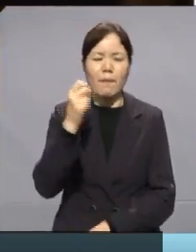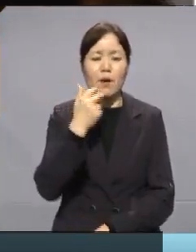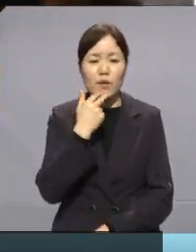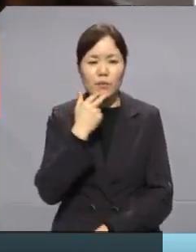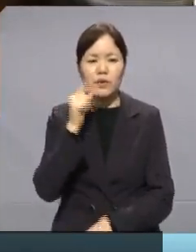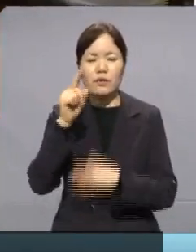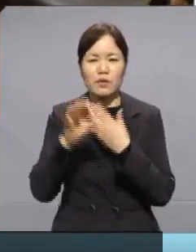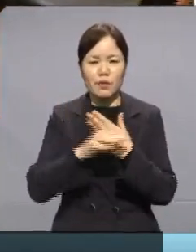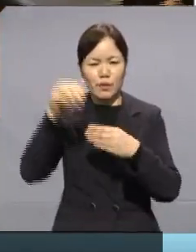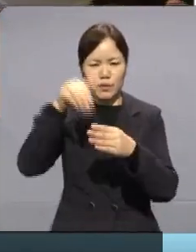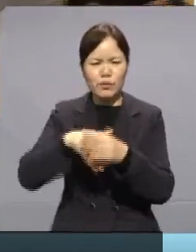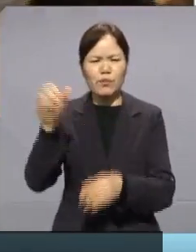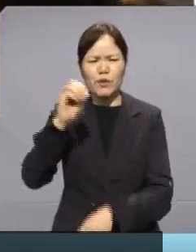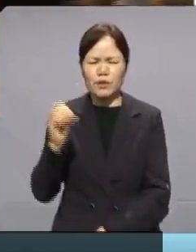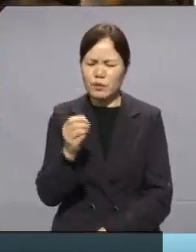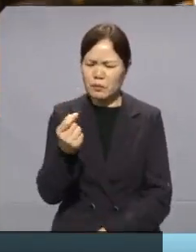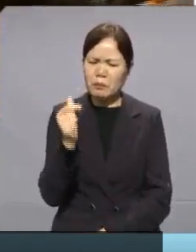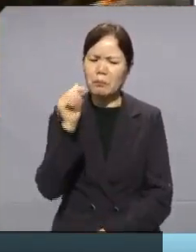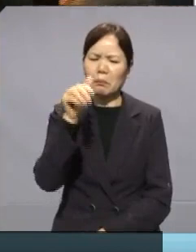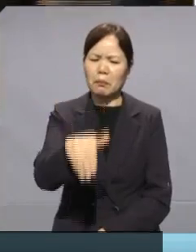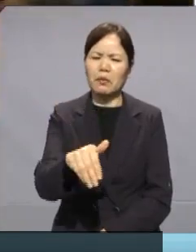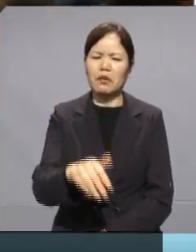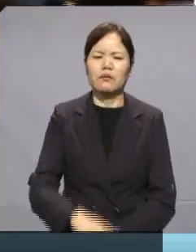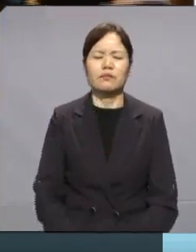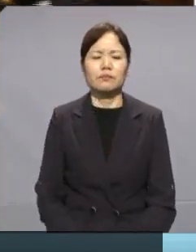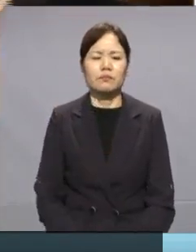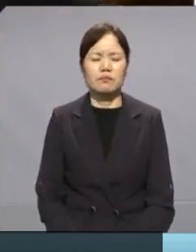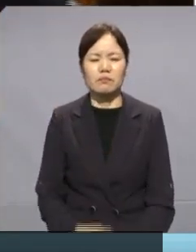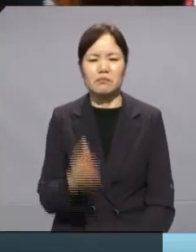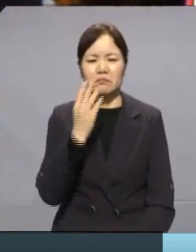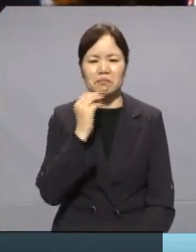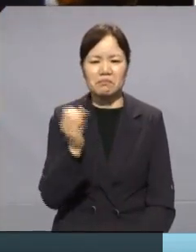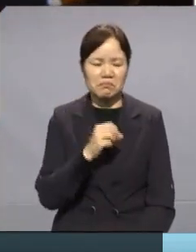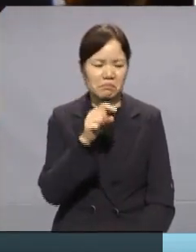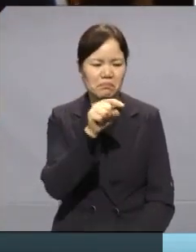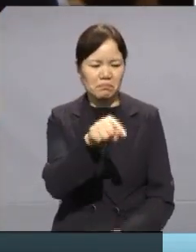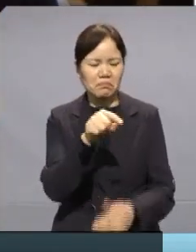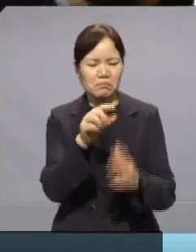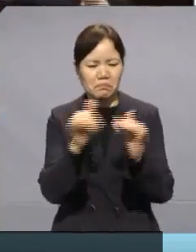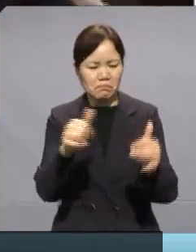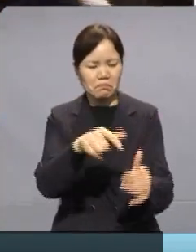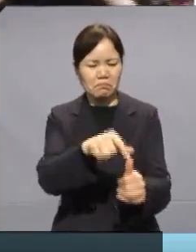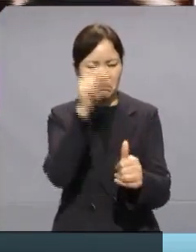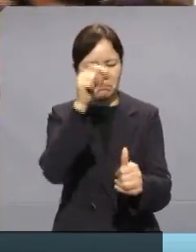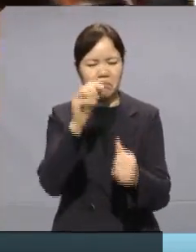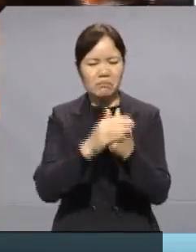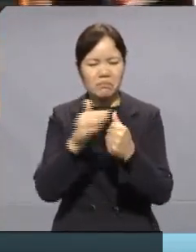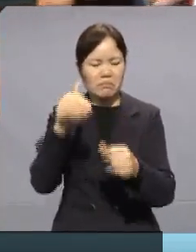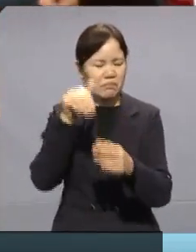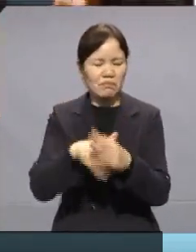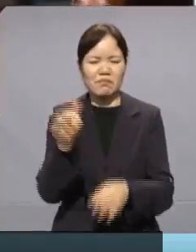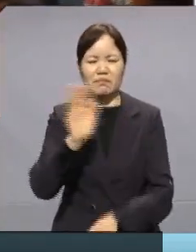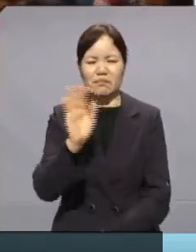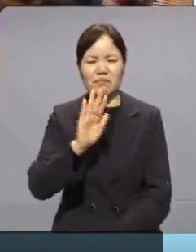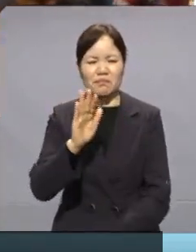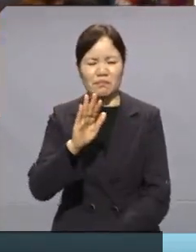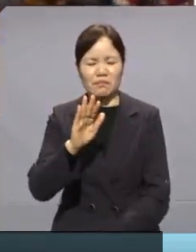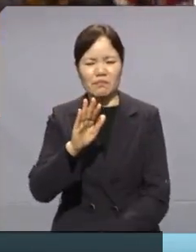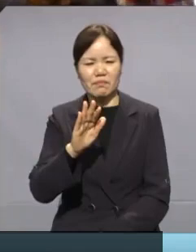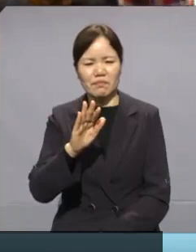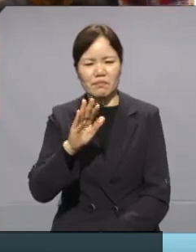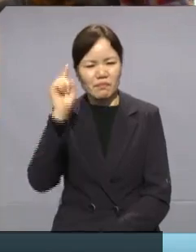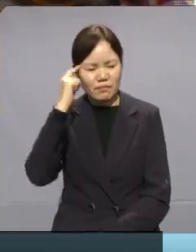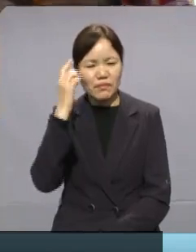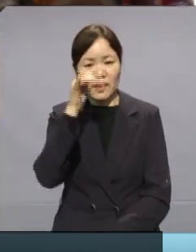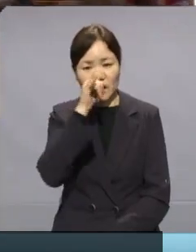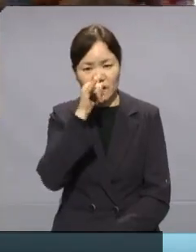한다면 투표율이 아무래도 떨어지죠. 그러니까 어차피 그 사람이 될 건데 굳이 뭐 투표장에 안 나간다. 뭐 이제 이런 심리가 작동을 하는 거예요.